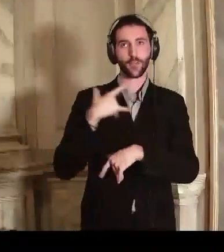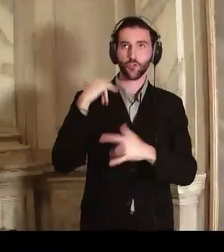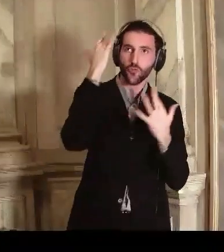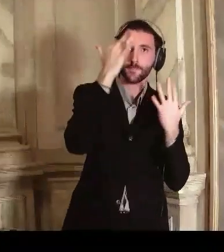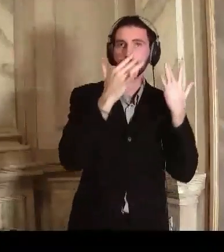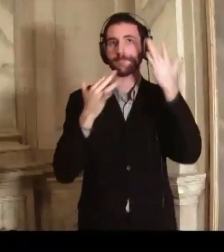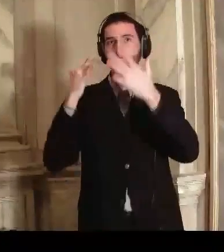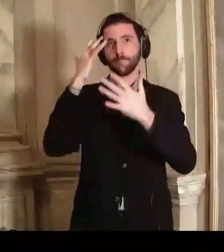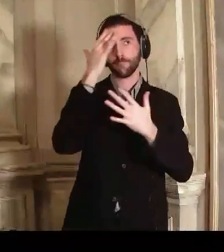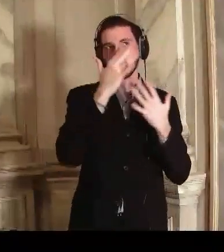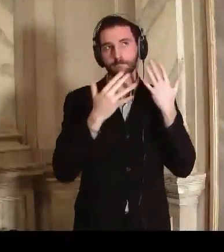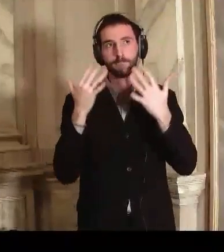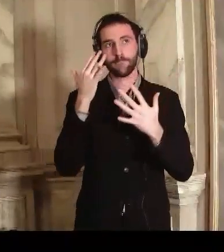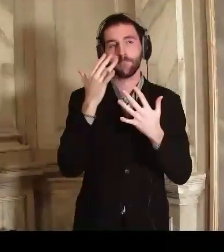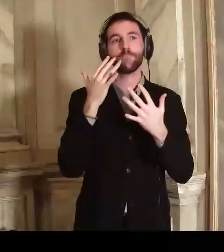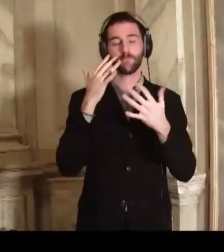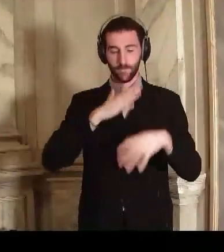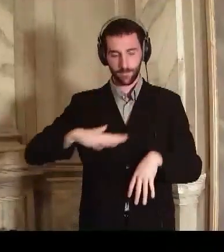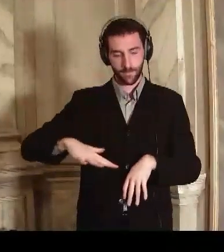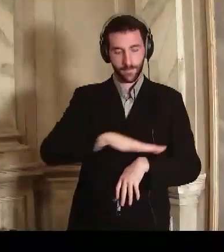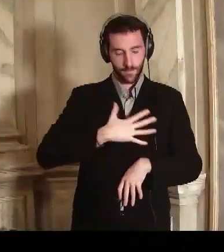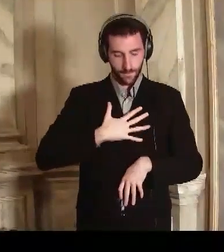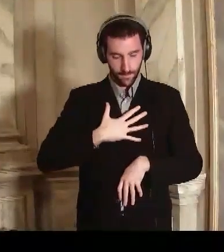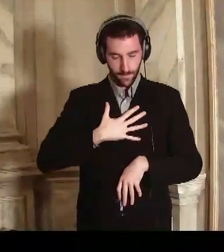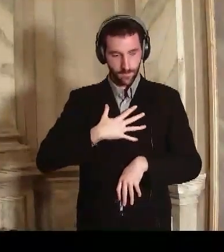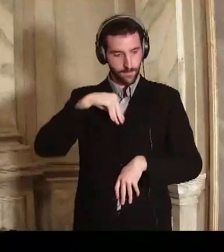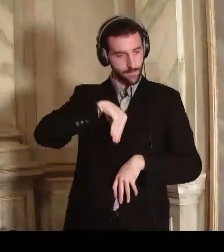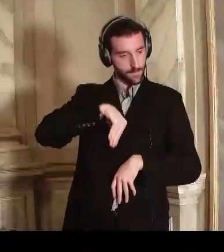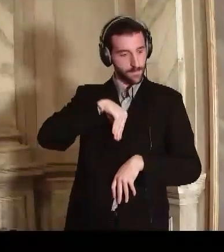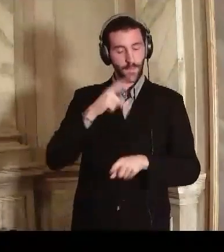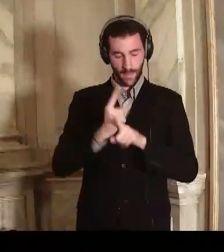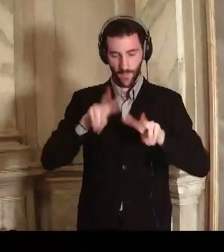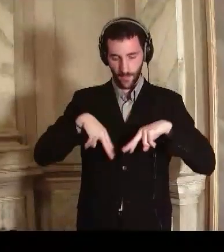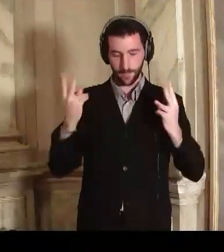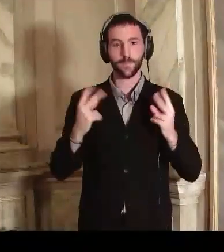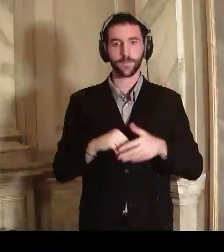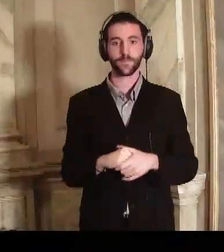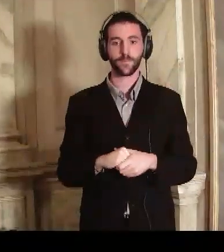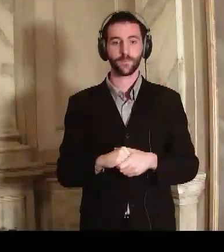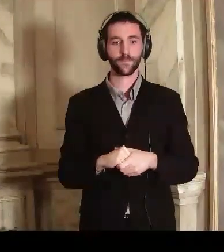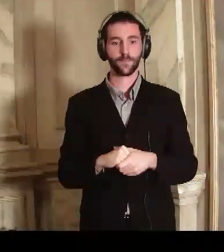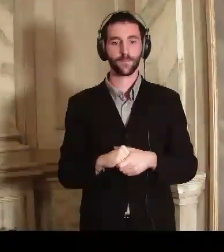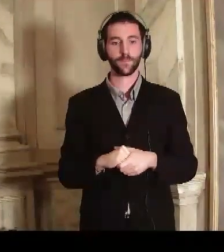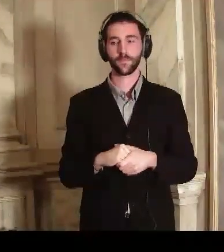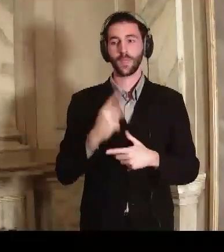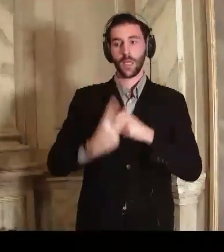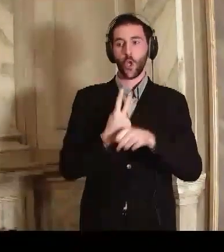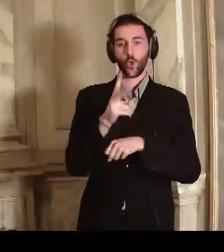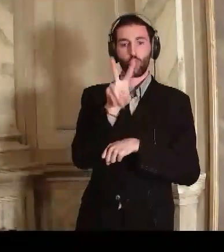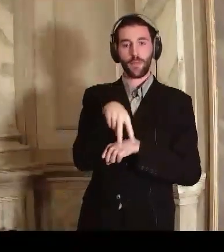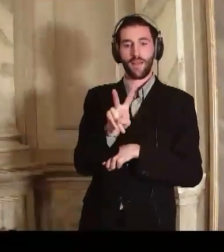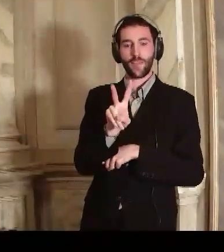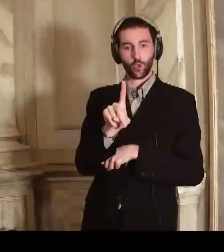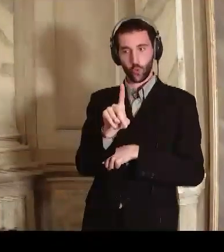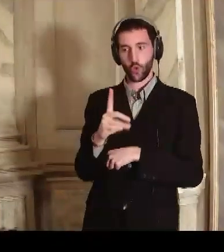più profondi paesaggi emotivo. In occasione della Biennale Danza 2021 abbiamo accolto una Doherty a